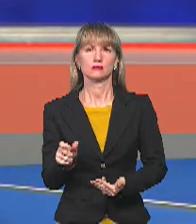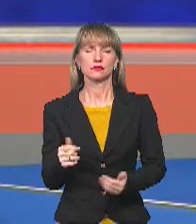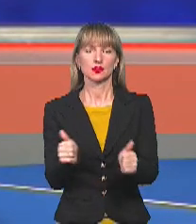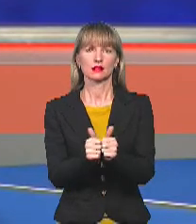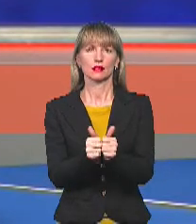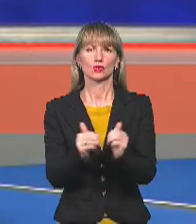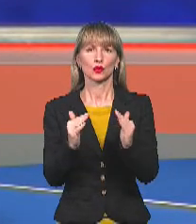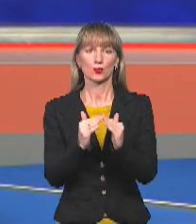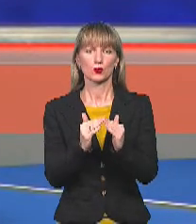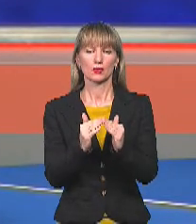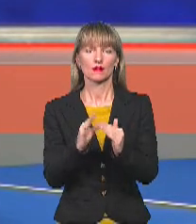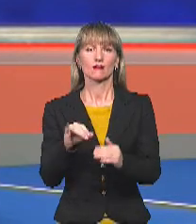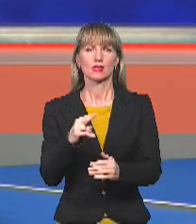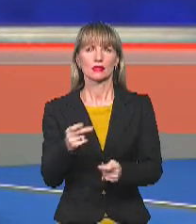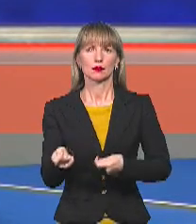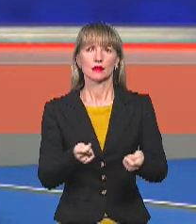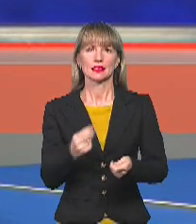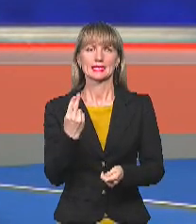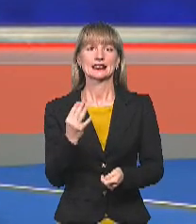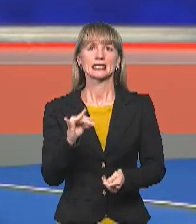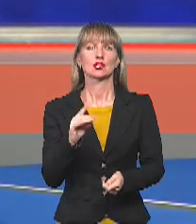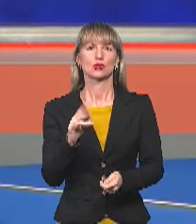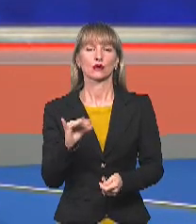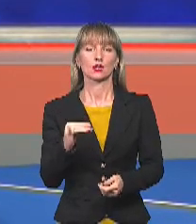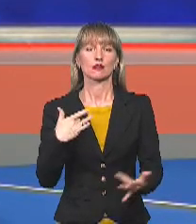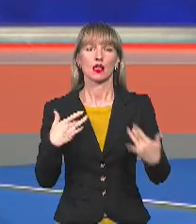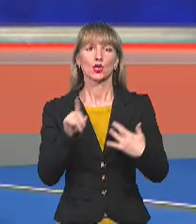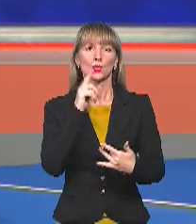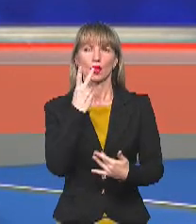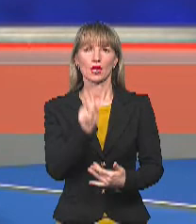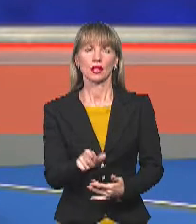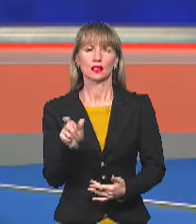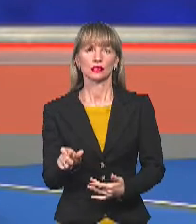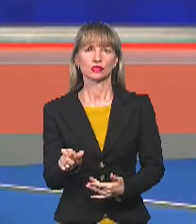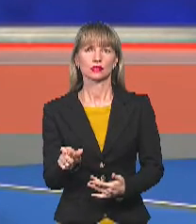прилеглих будинків та від адміністрації цирку та театру юного глядача